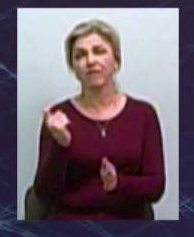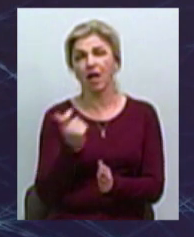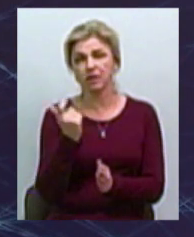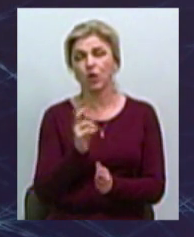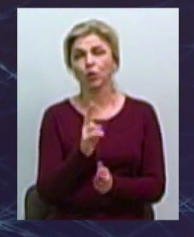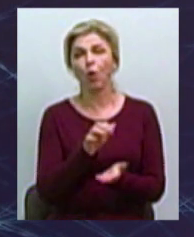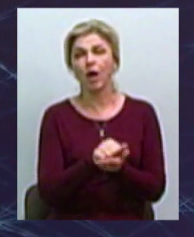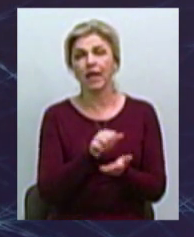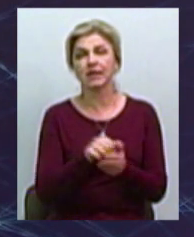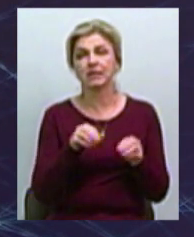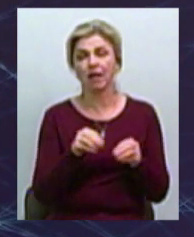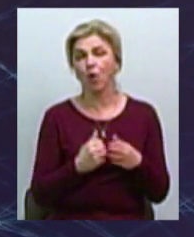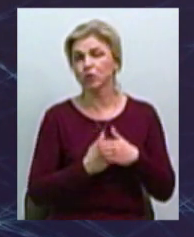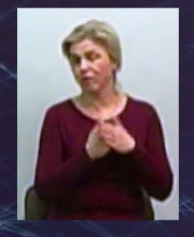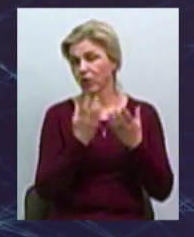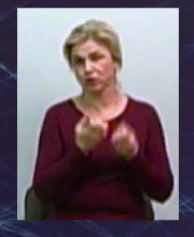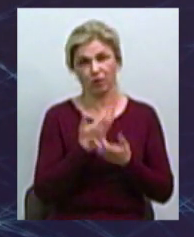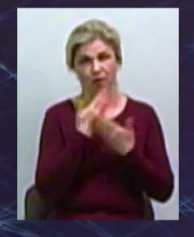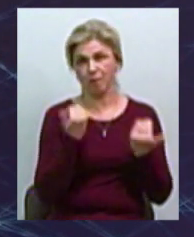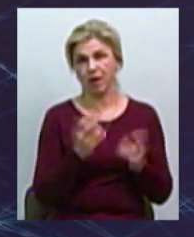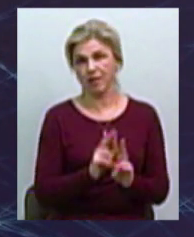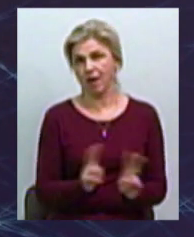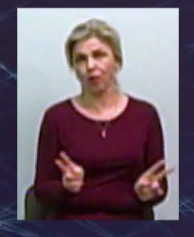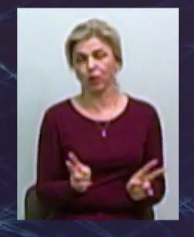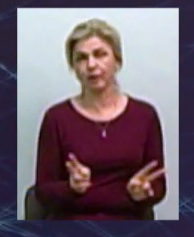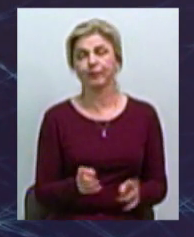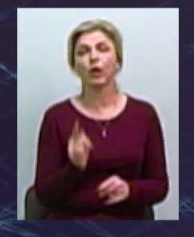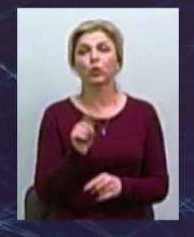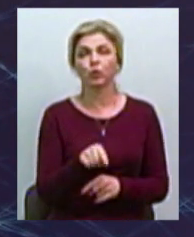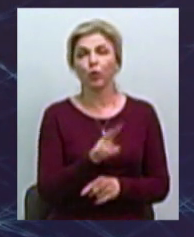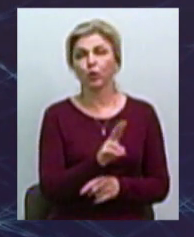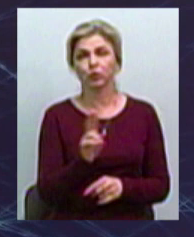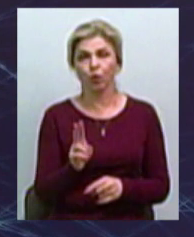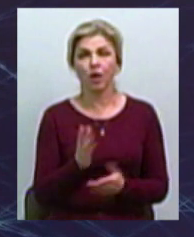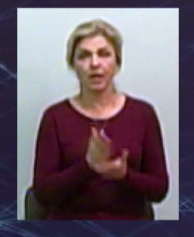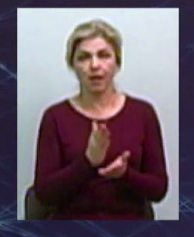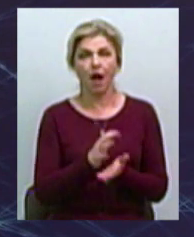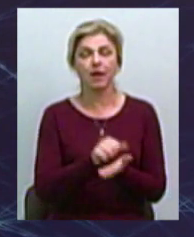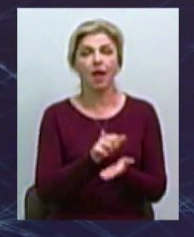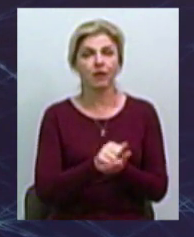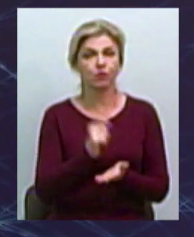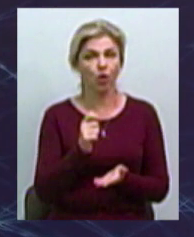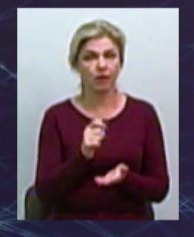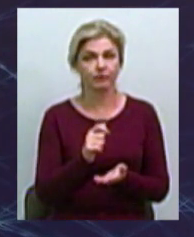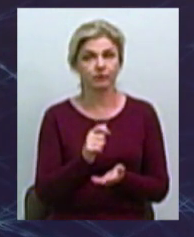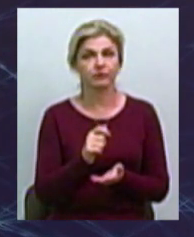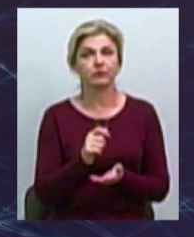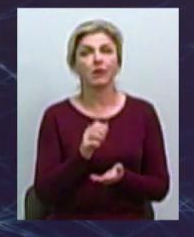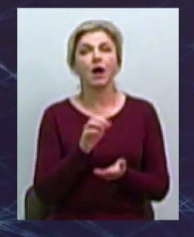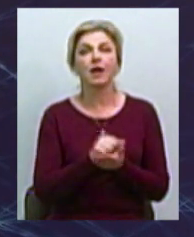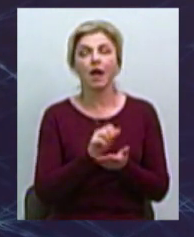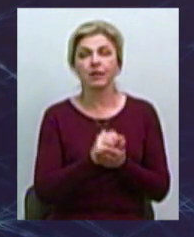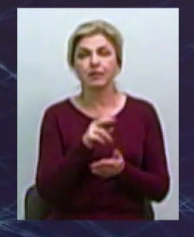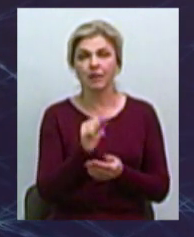орендує землю, підстави ще немає аж ніякої. Тобто той, хто, наприклад, є орендарем, він згідно з законом буде